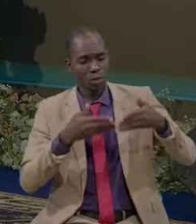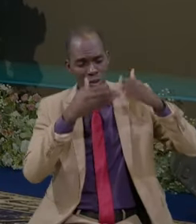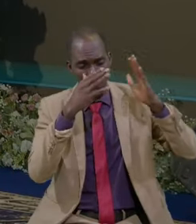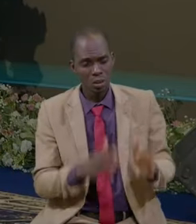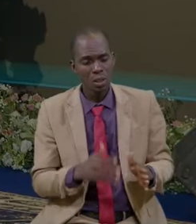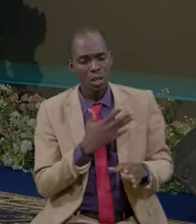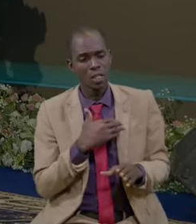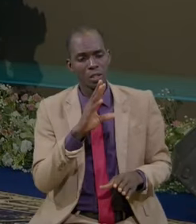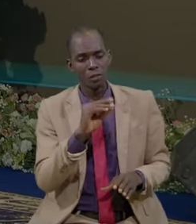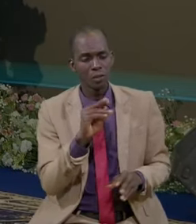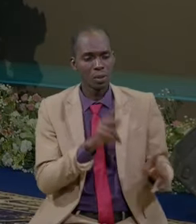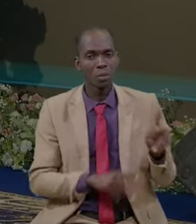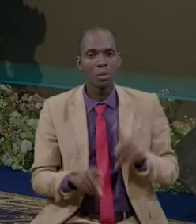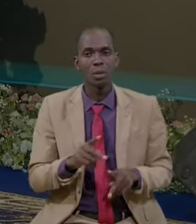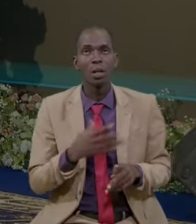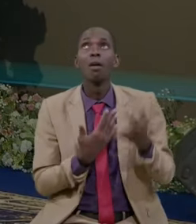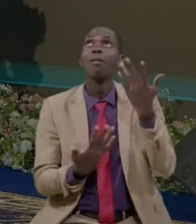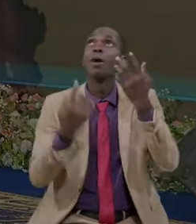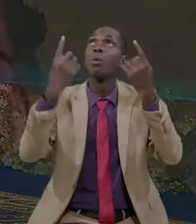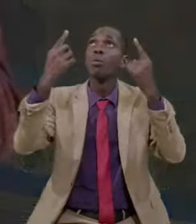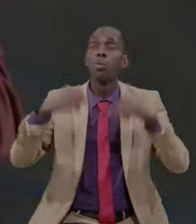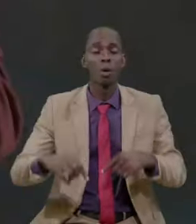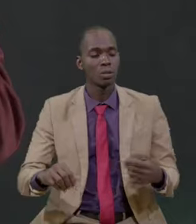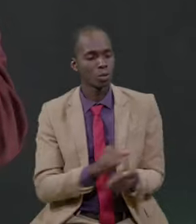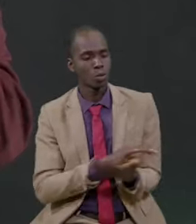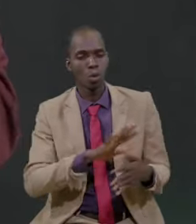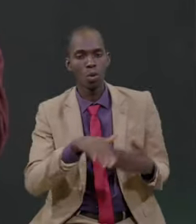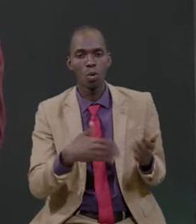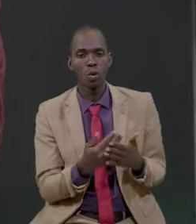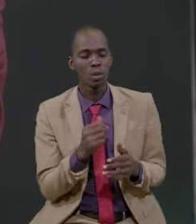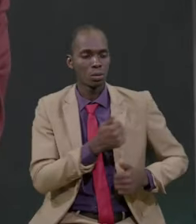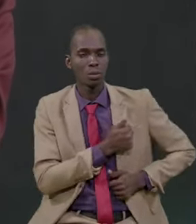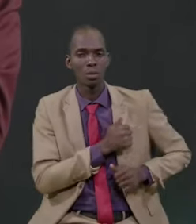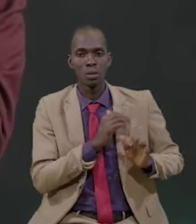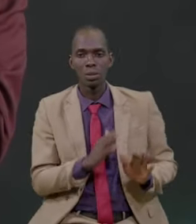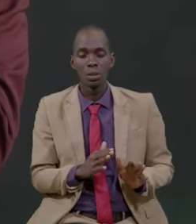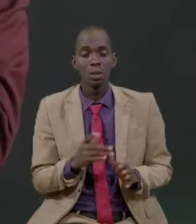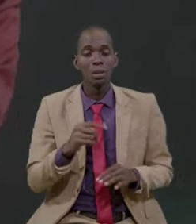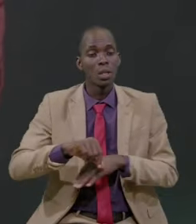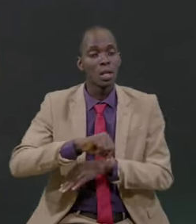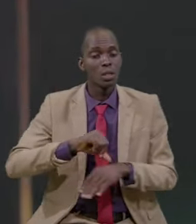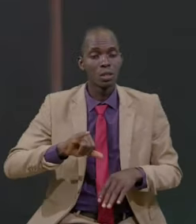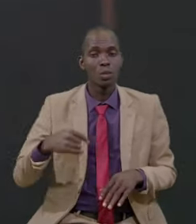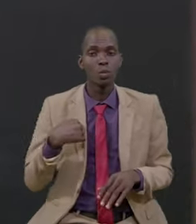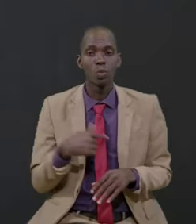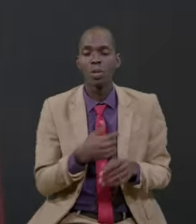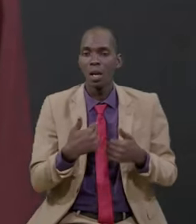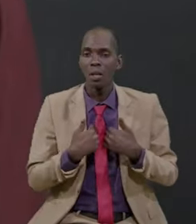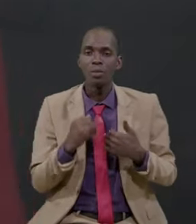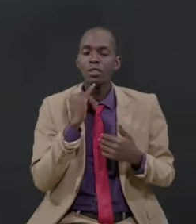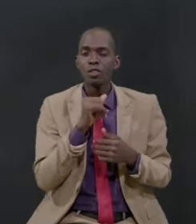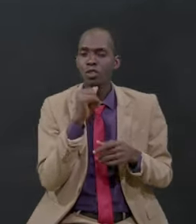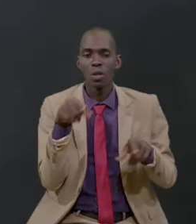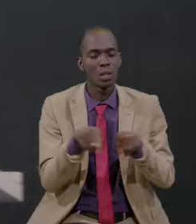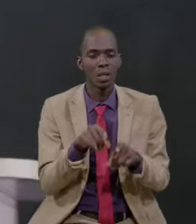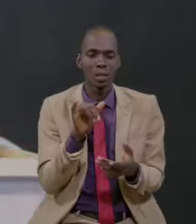Et le feu est descendu. Et les a consumés. L'onction que nous avons, ce n'est pas comme celle-là.